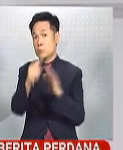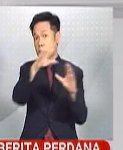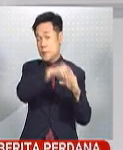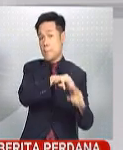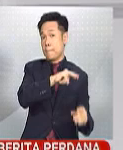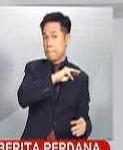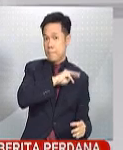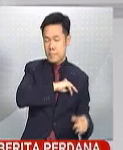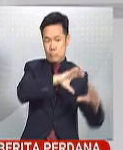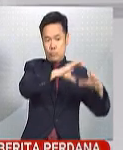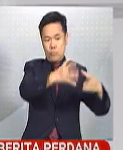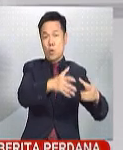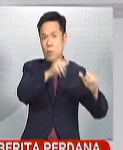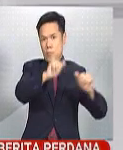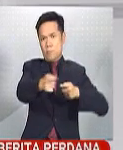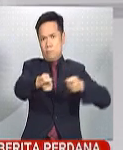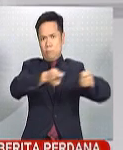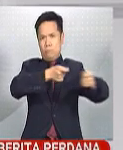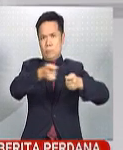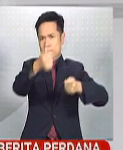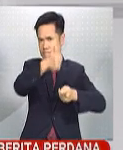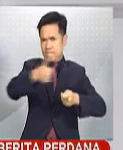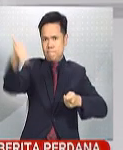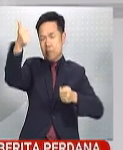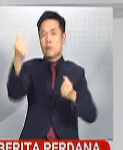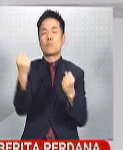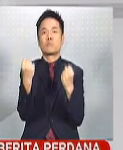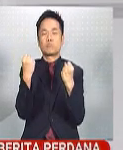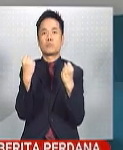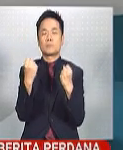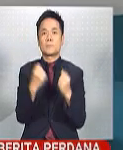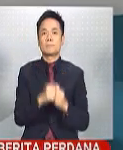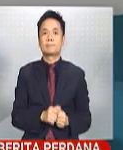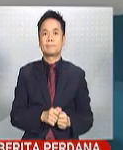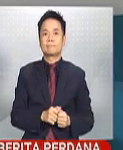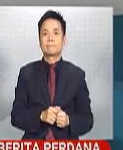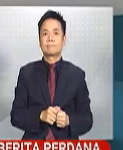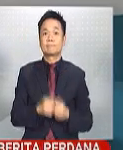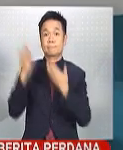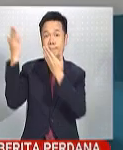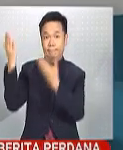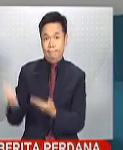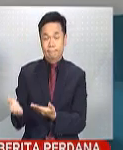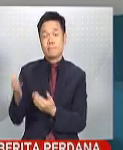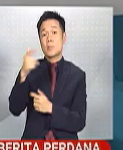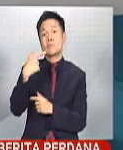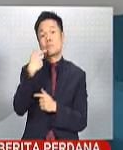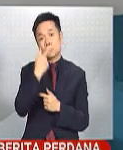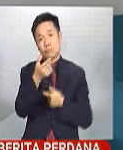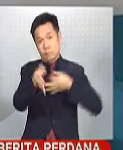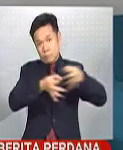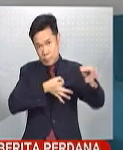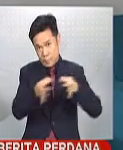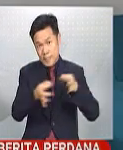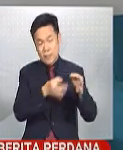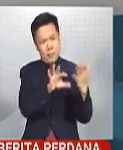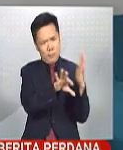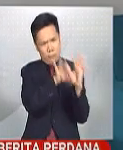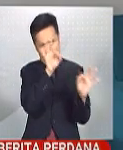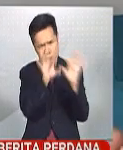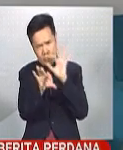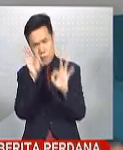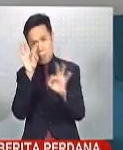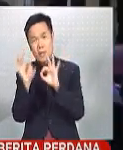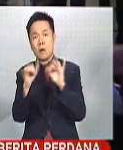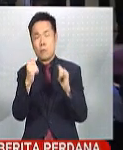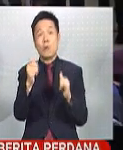bakal menghasilkan pentadbiran yang mantap. Dr. Syed Agil menegaskan barisan kabinet ini juga merupakan lantikan yang